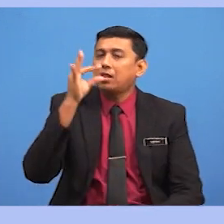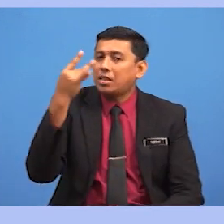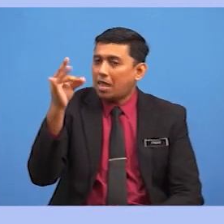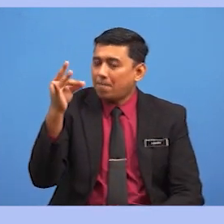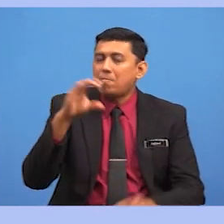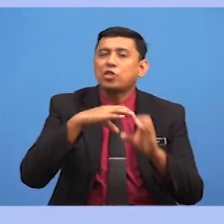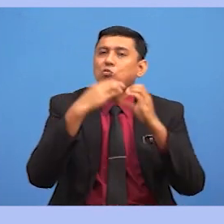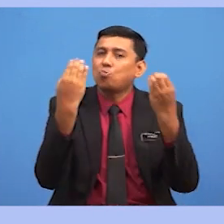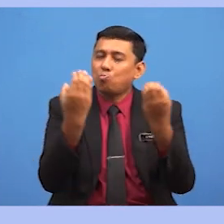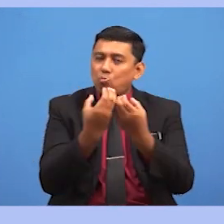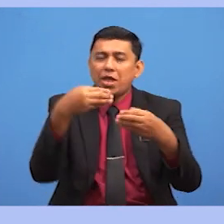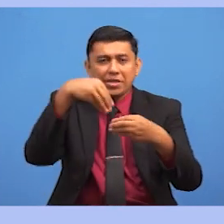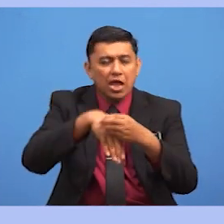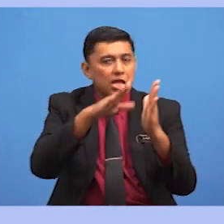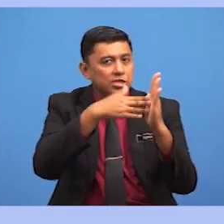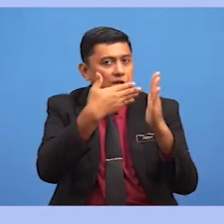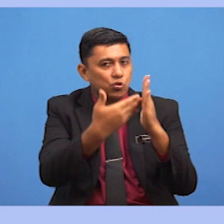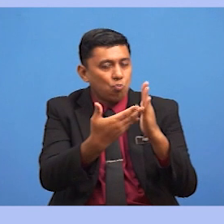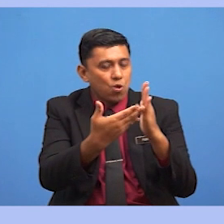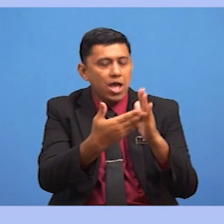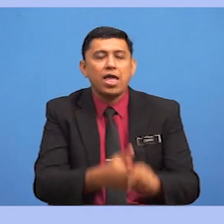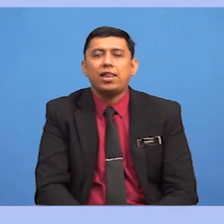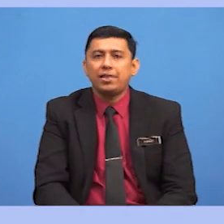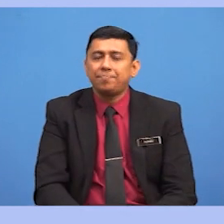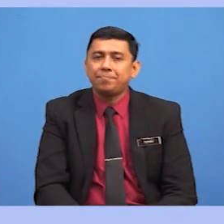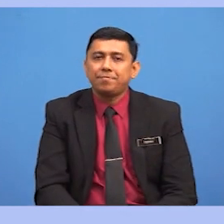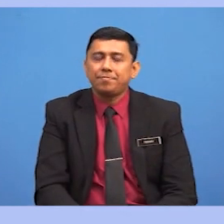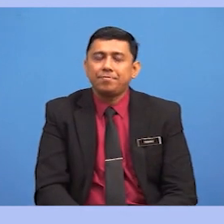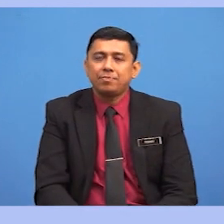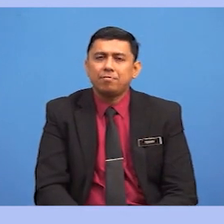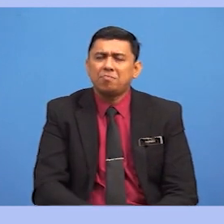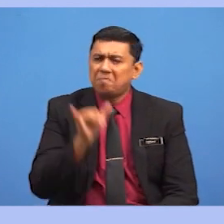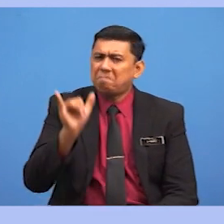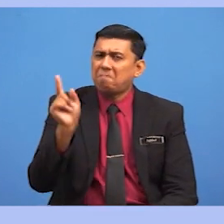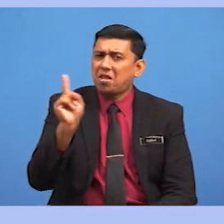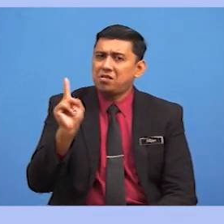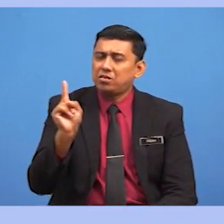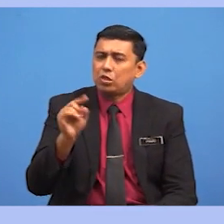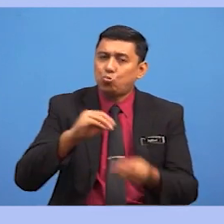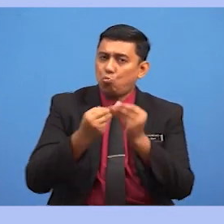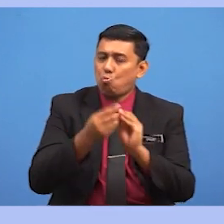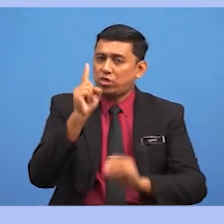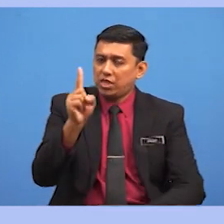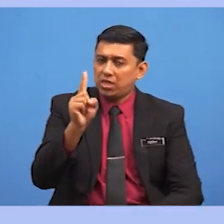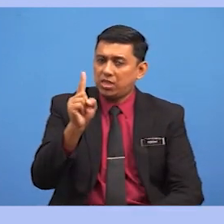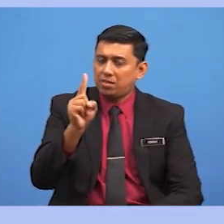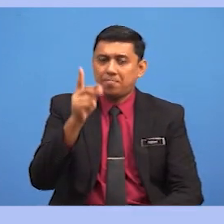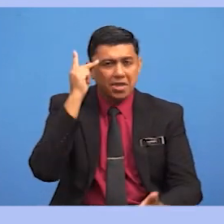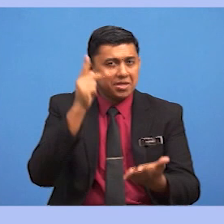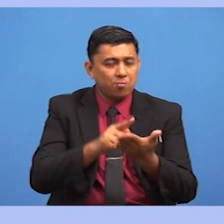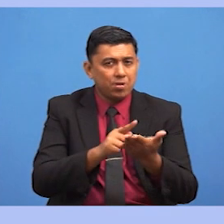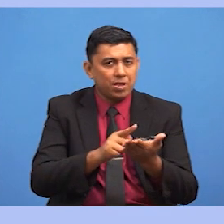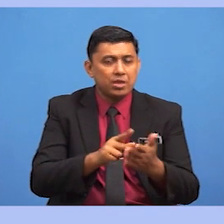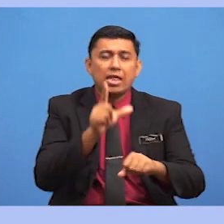18 kumpulan dalam jadual berkala unsur moden ini. Yang mana nombor 1 dikenali